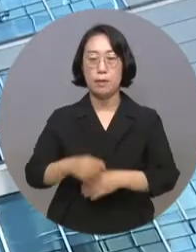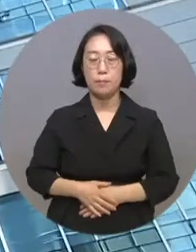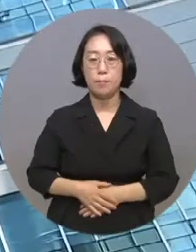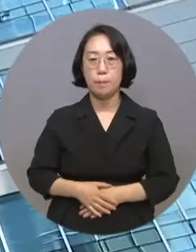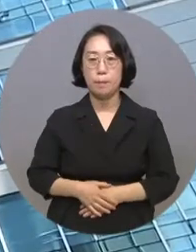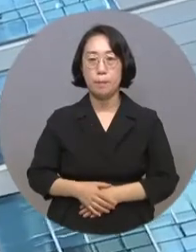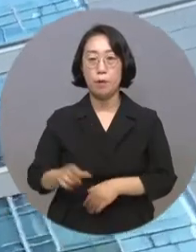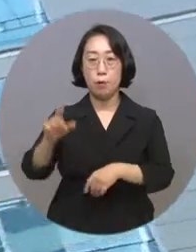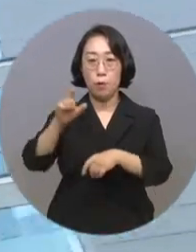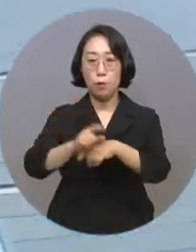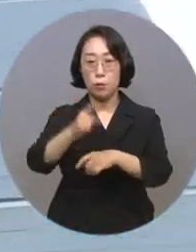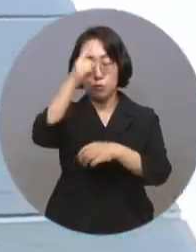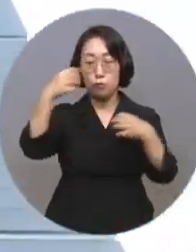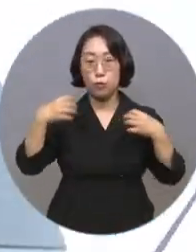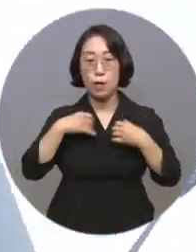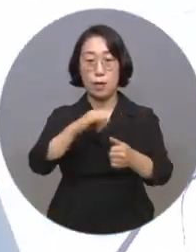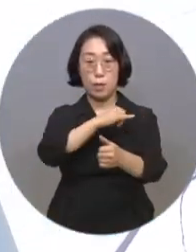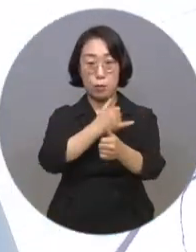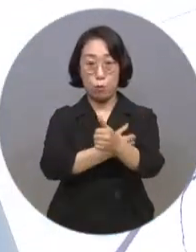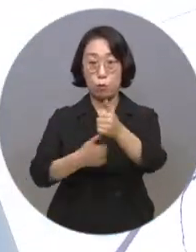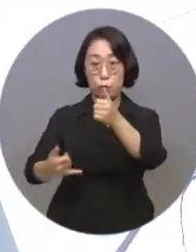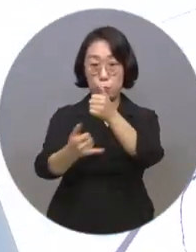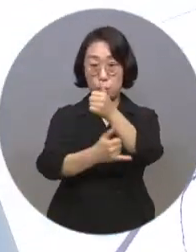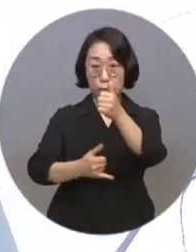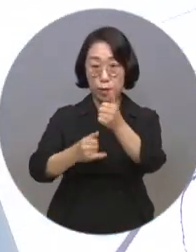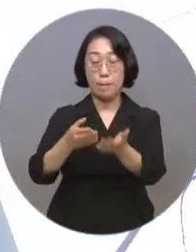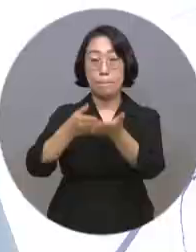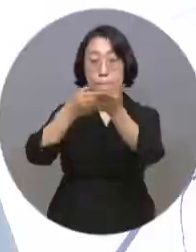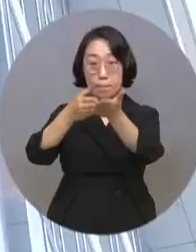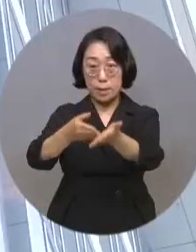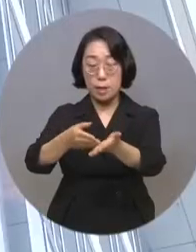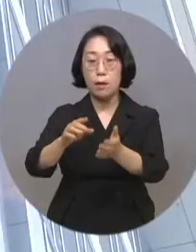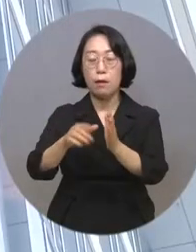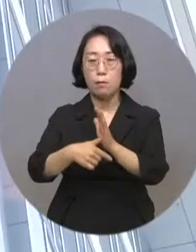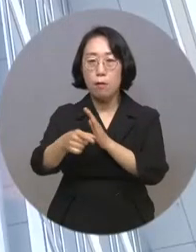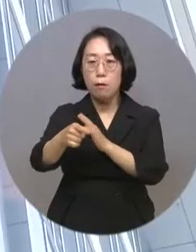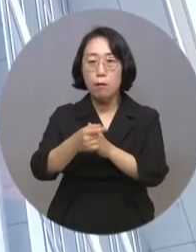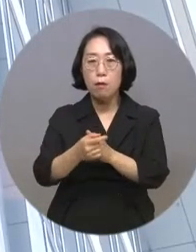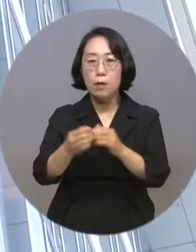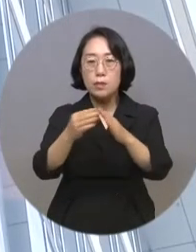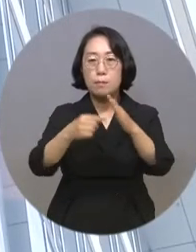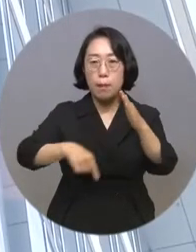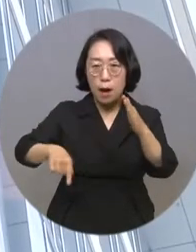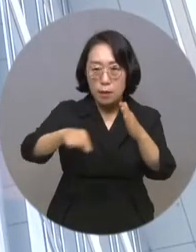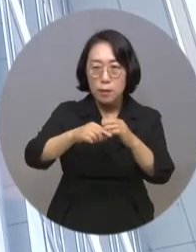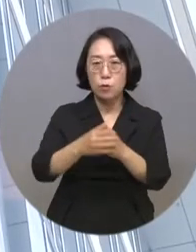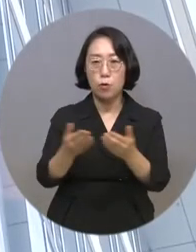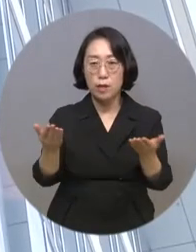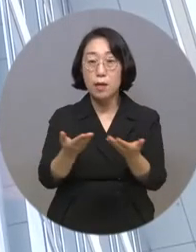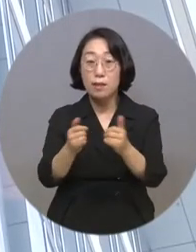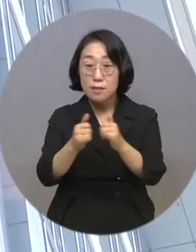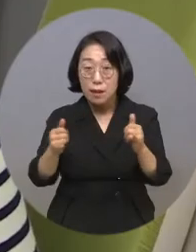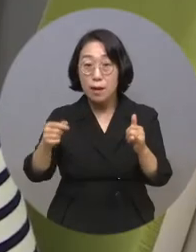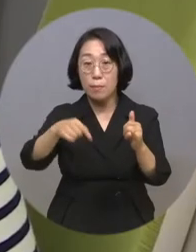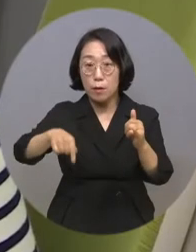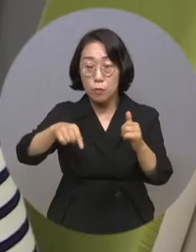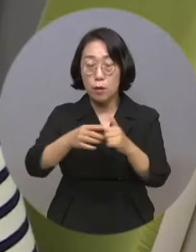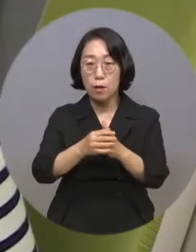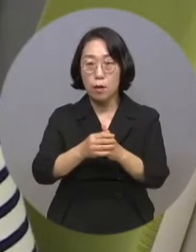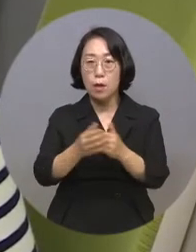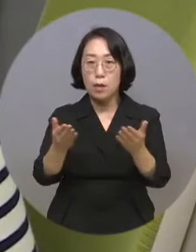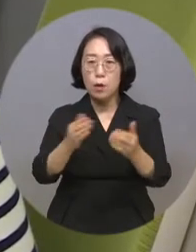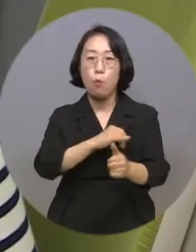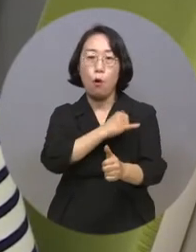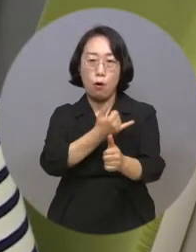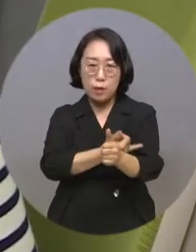이와 함께 국가인권위원회의 권고에 따라 재가급여 중 종사자의 인권 보호 상황을 평가하는 직원